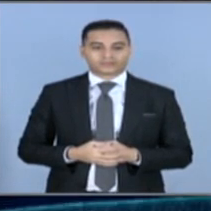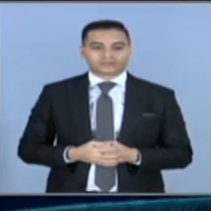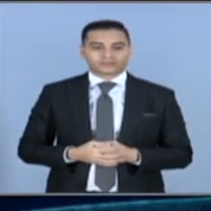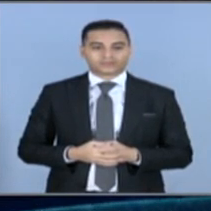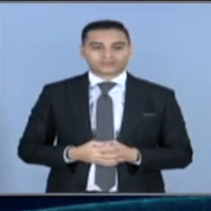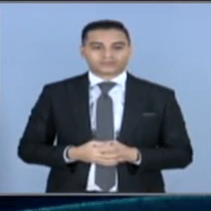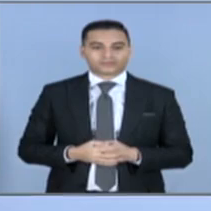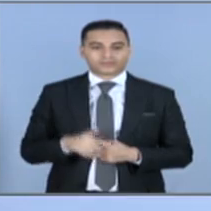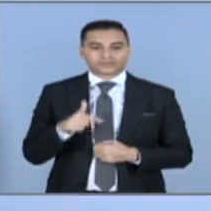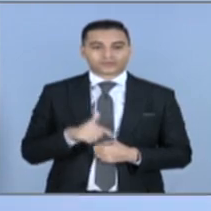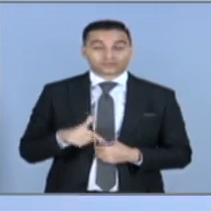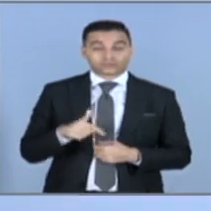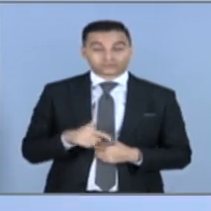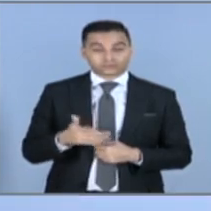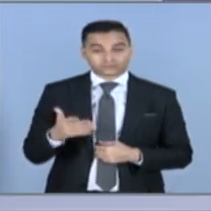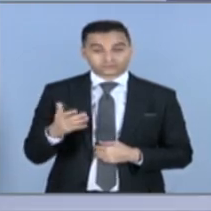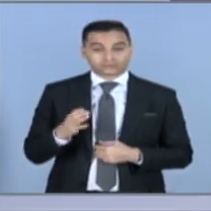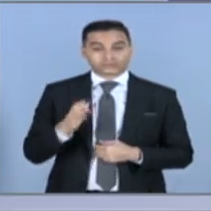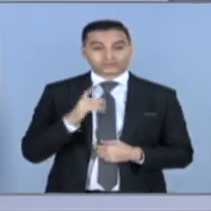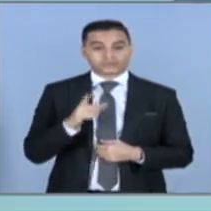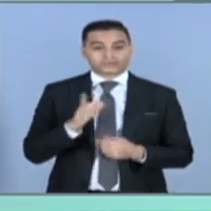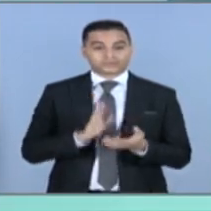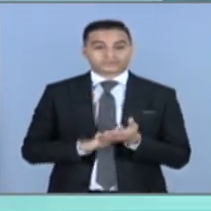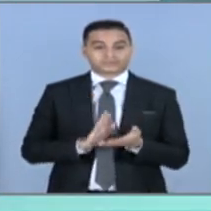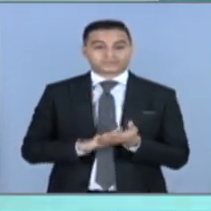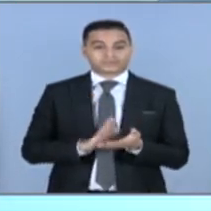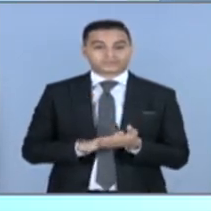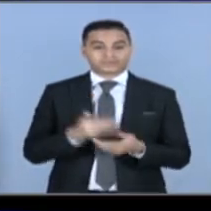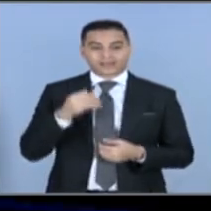أحمد إجابتك؟ 26. إجابة صحيحة.